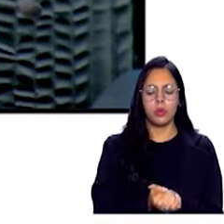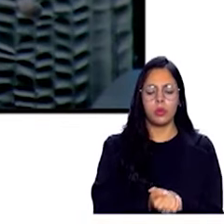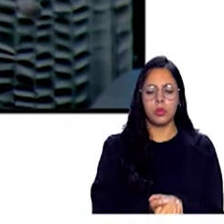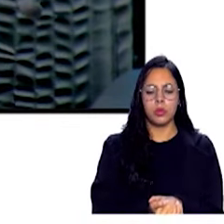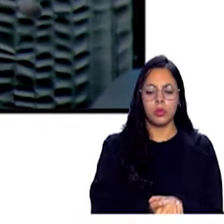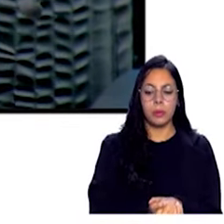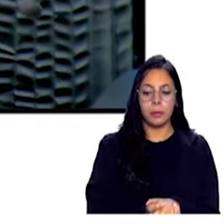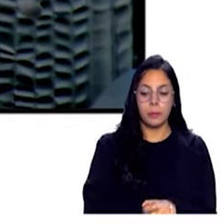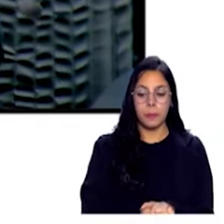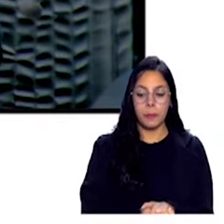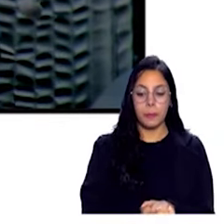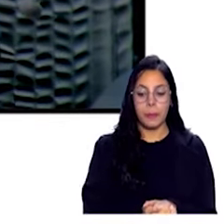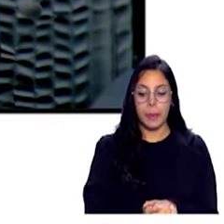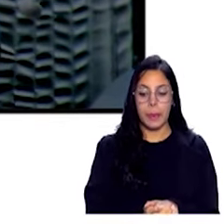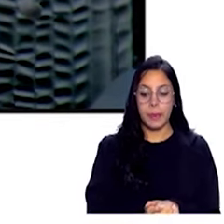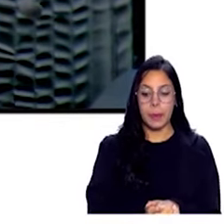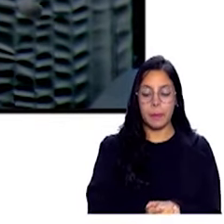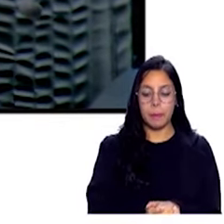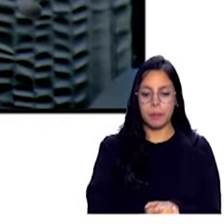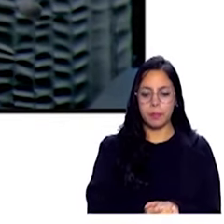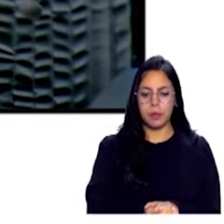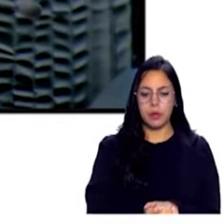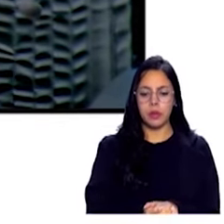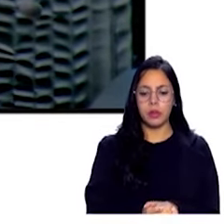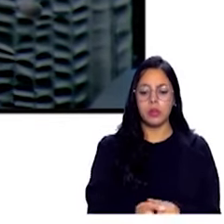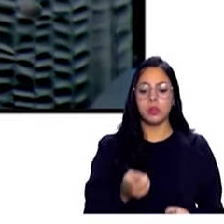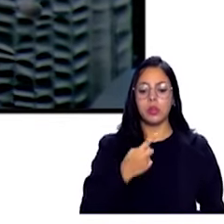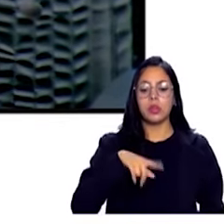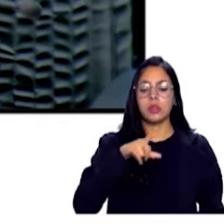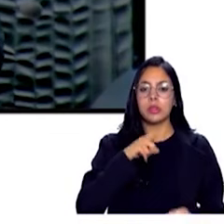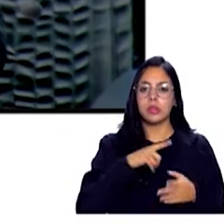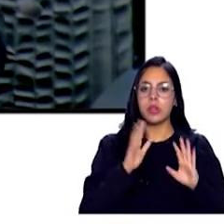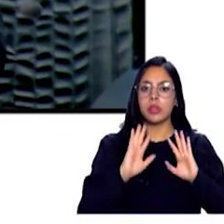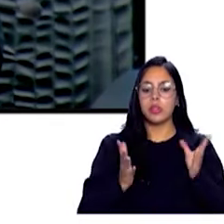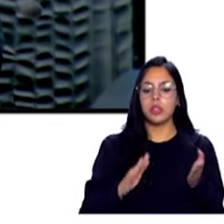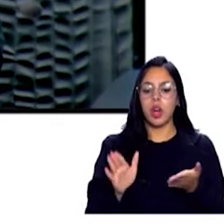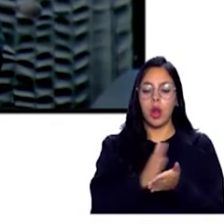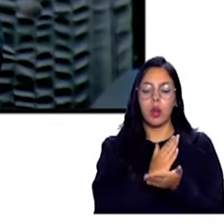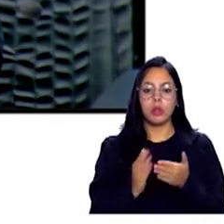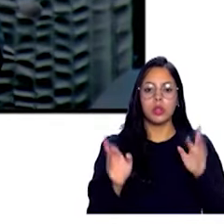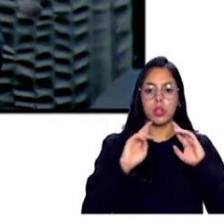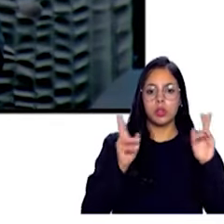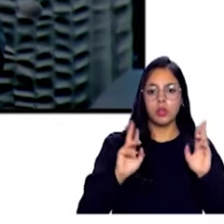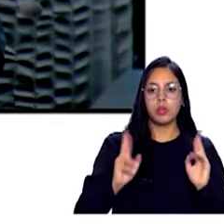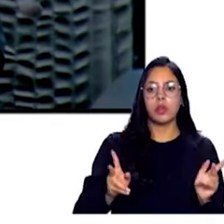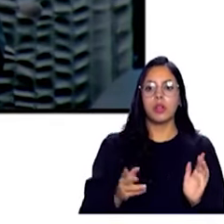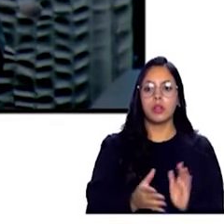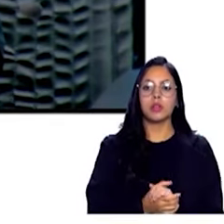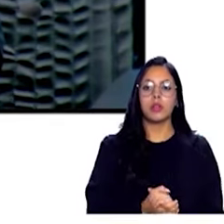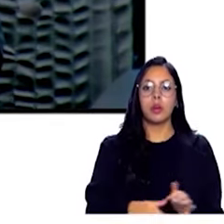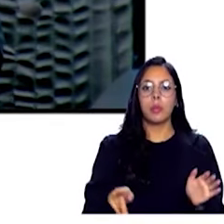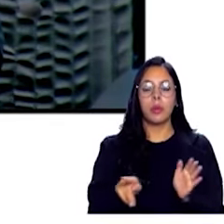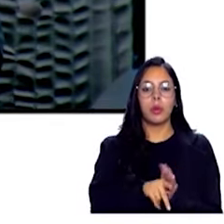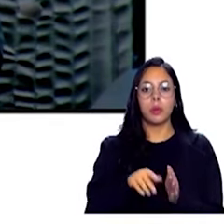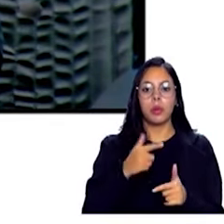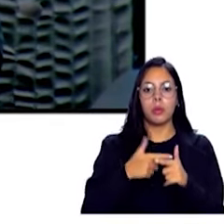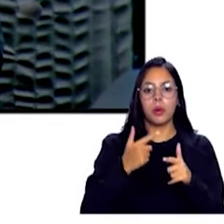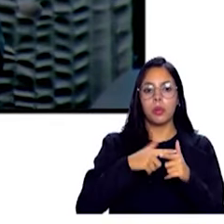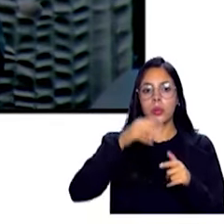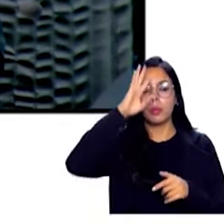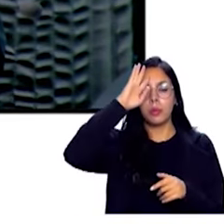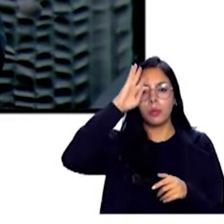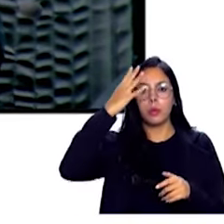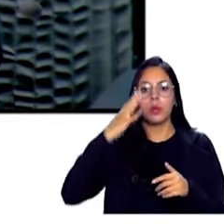circuit Simple à la différence d'une affaire complexe qui justifier une instruction TRS